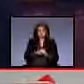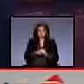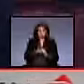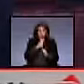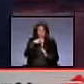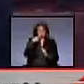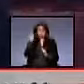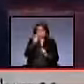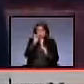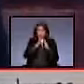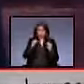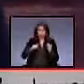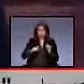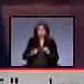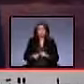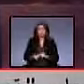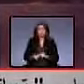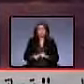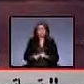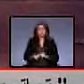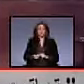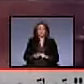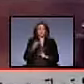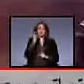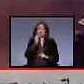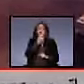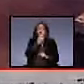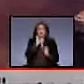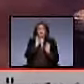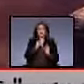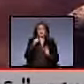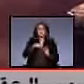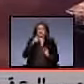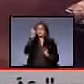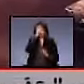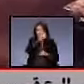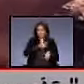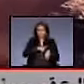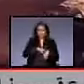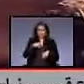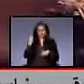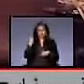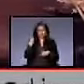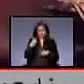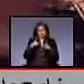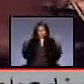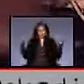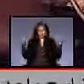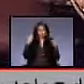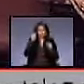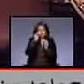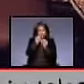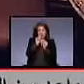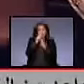واتحطينا برضه لثالث مره على بدايه الطريق. وجهه نظري الطريق مش سهل هياخد وقت عقبال ما نرجع ونصلح